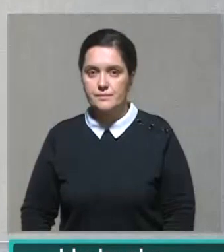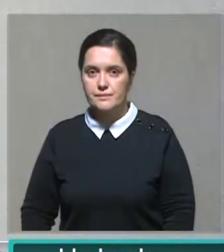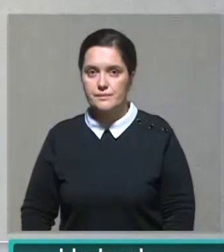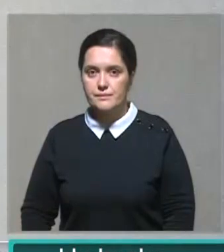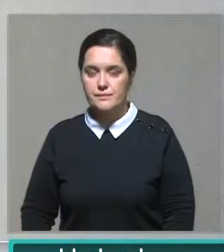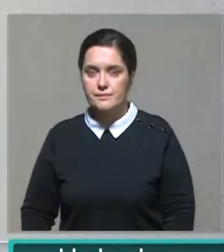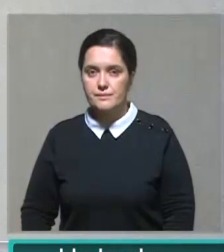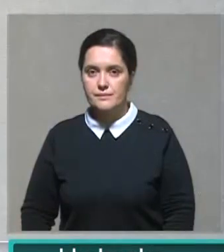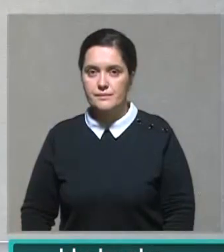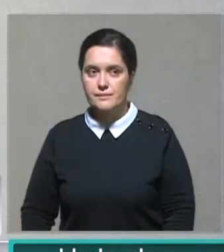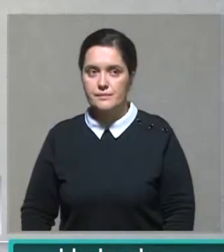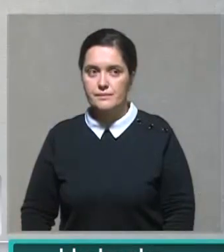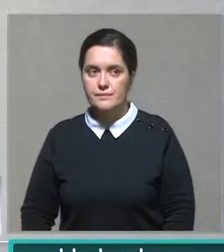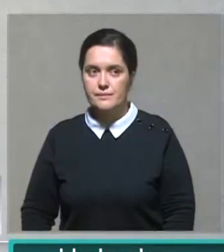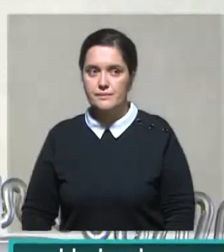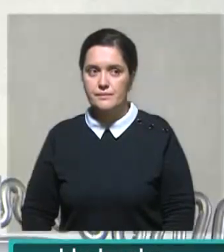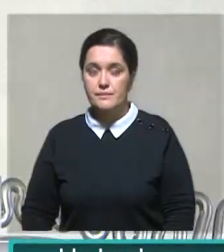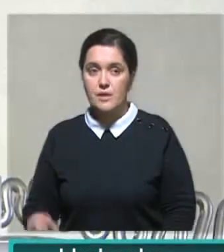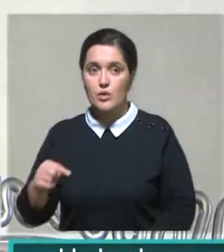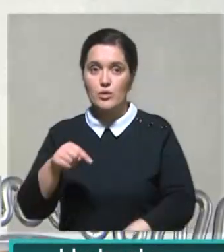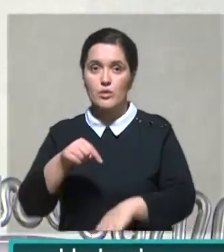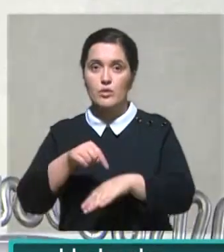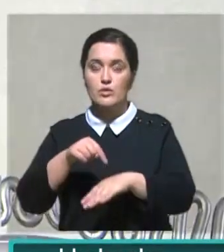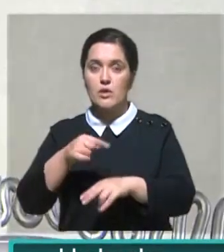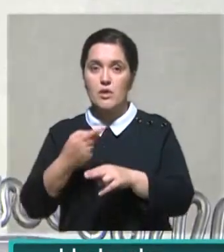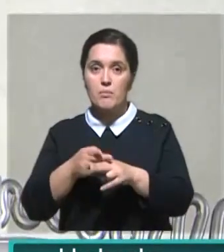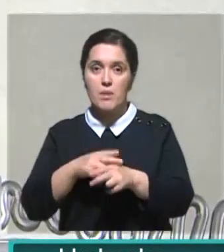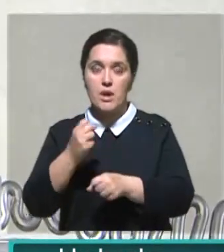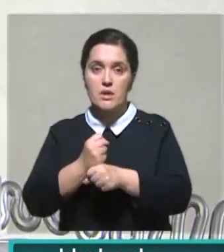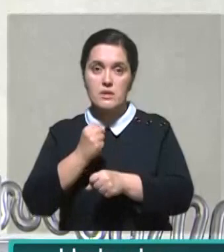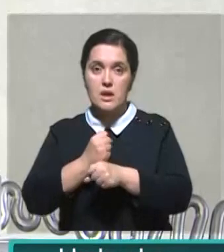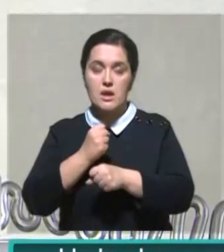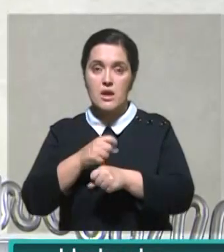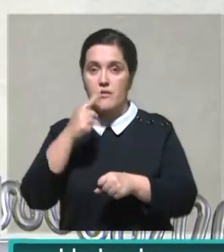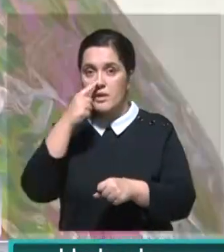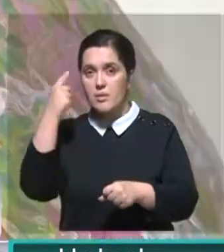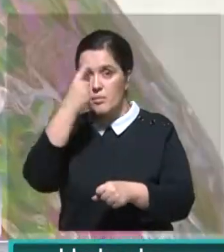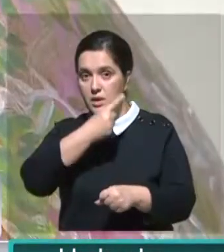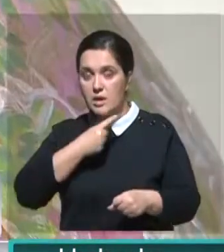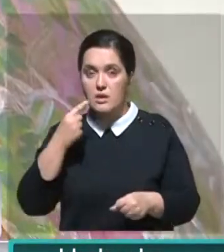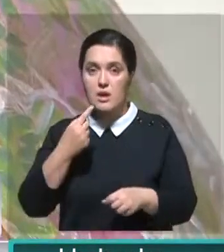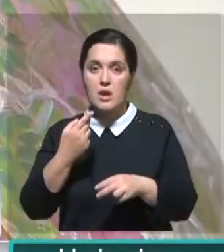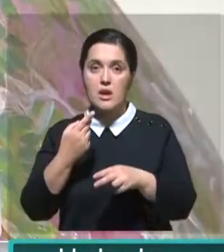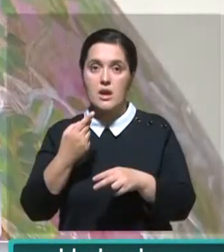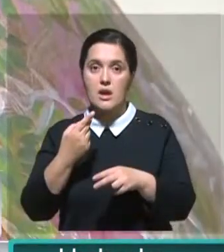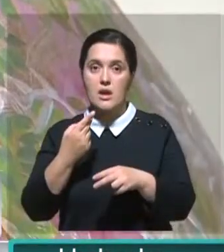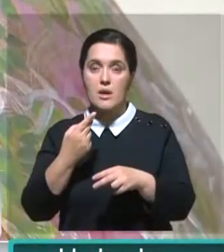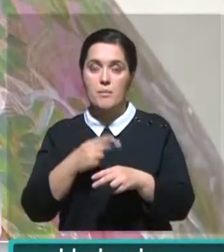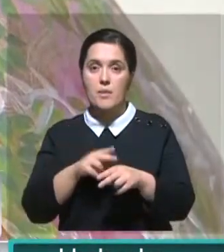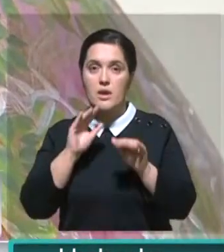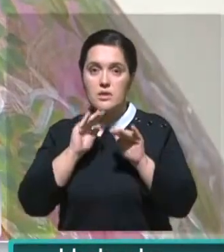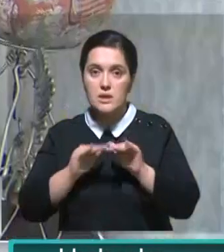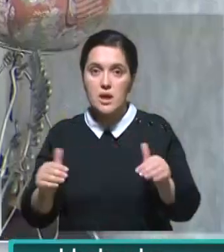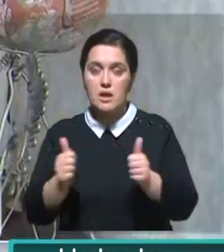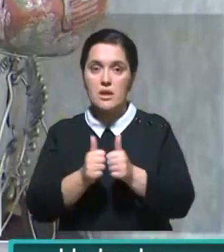Сизом. Чувства. Это одна из последних работ, которые создала Умит в этом году. Юную пару окутала мирная тишина. Рядом